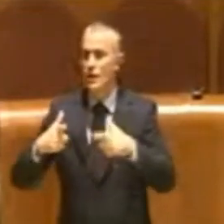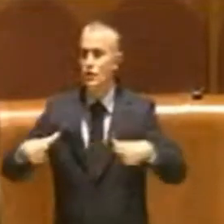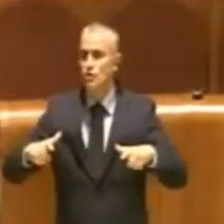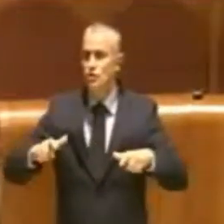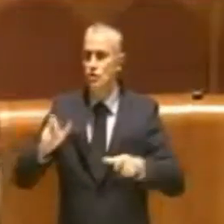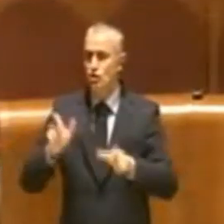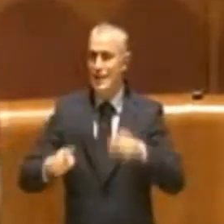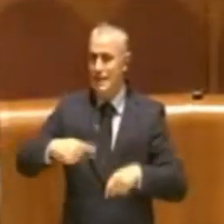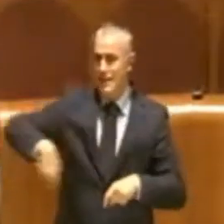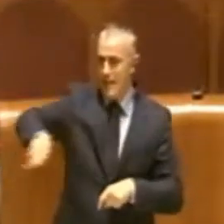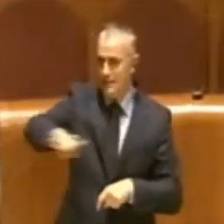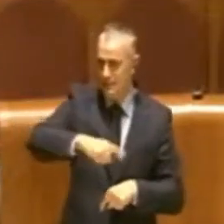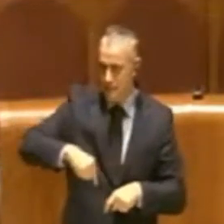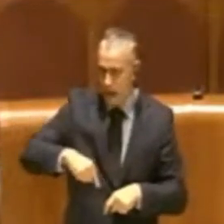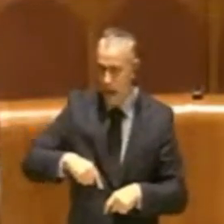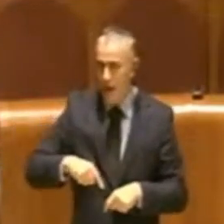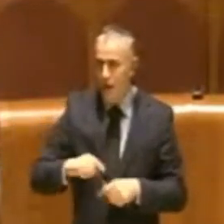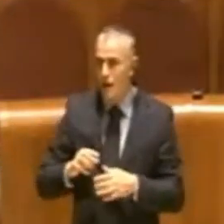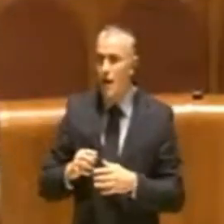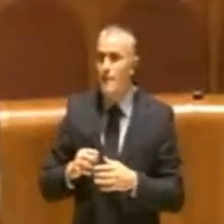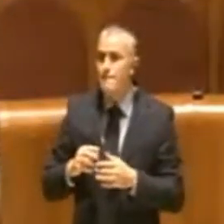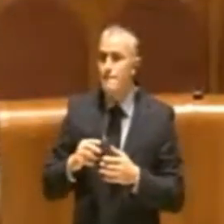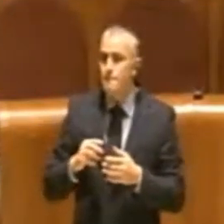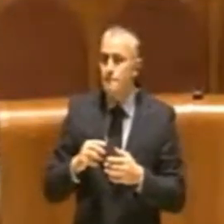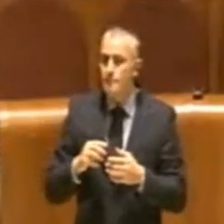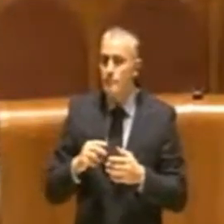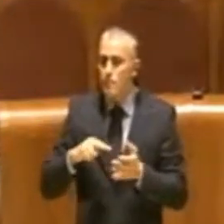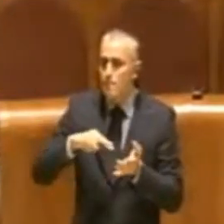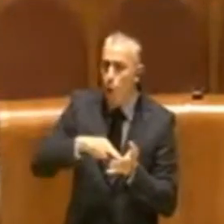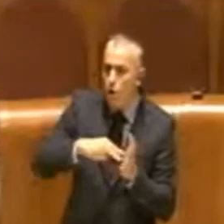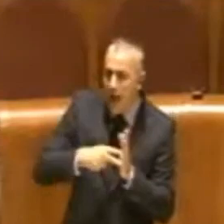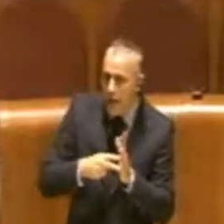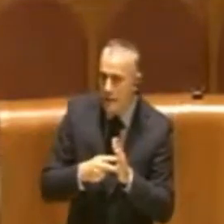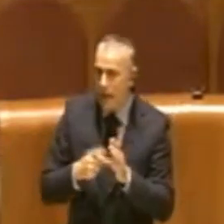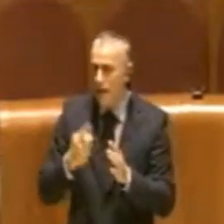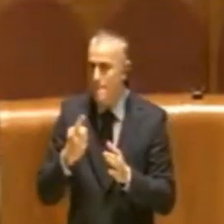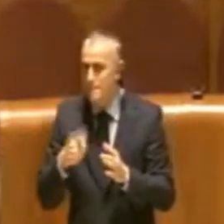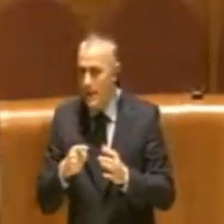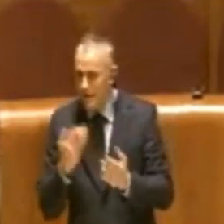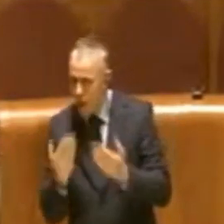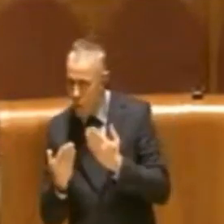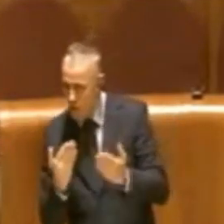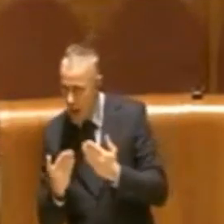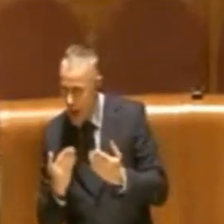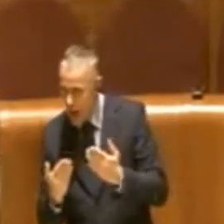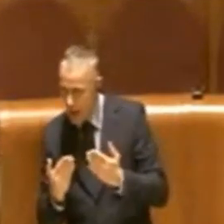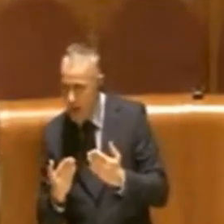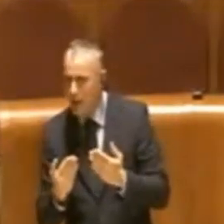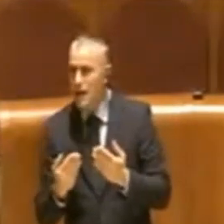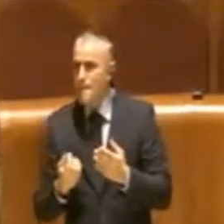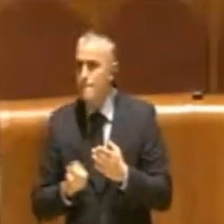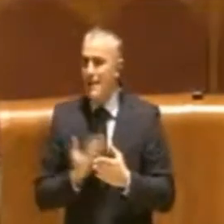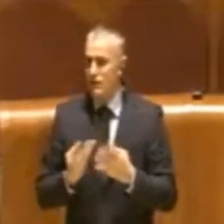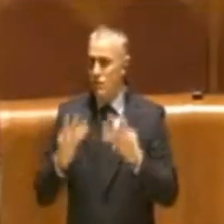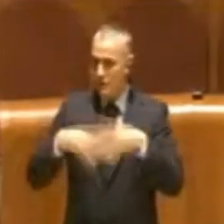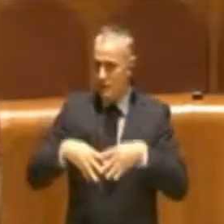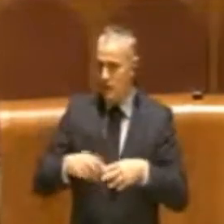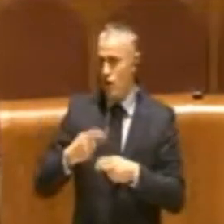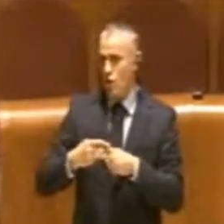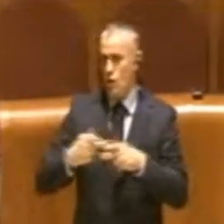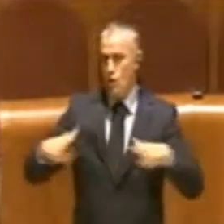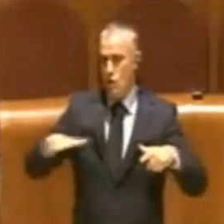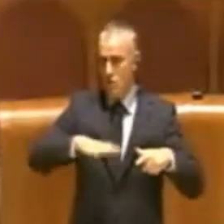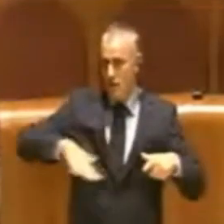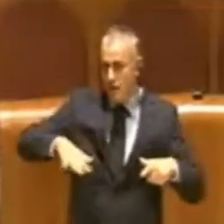sulla la modalità di misurazione e valutazione della performance organizzativa, appunto, di Roma Capitale, aumentando in